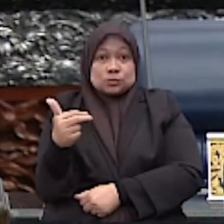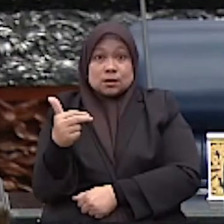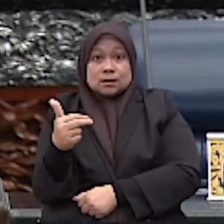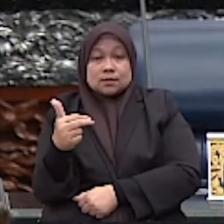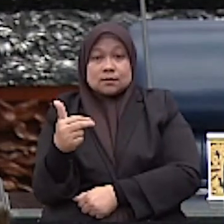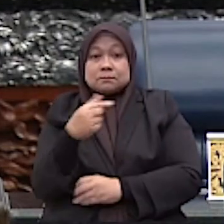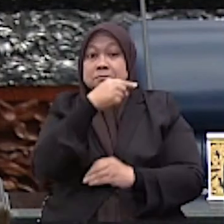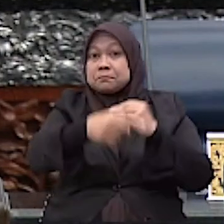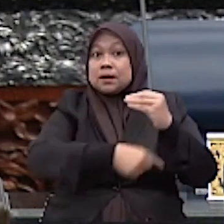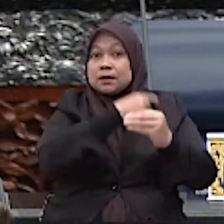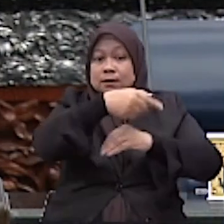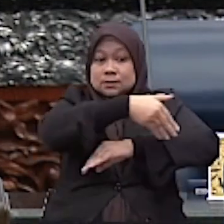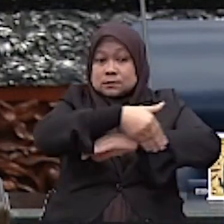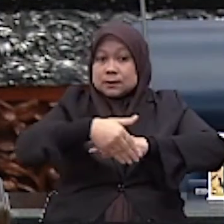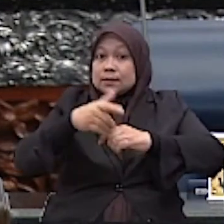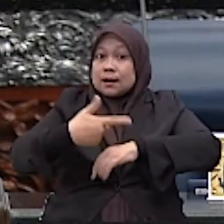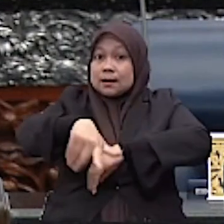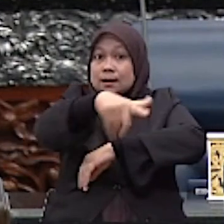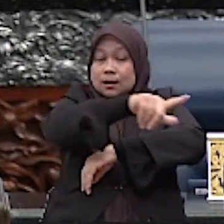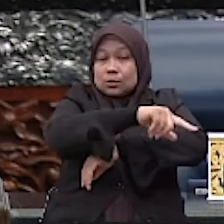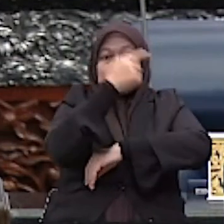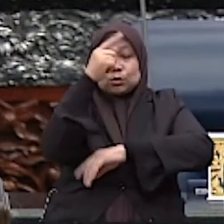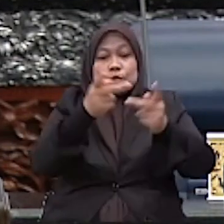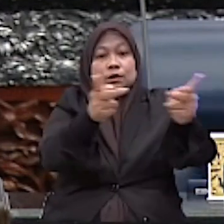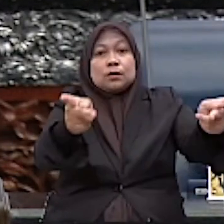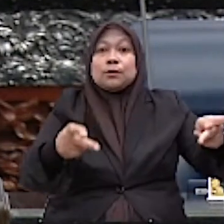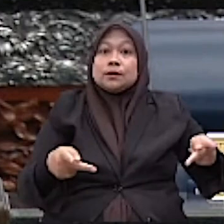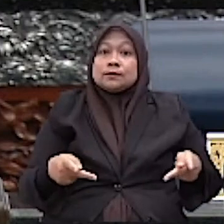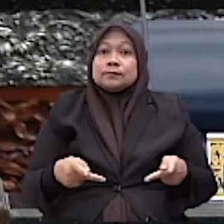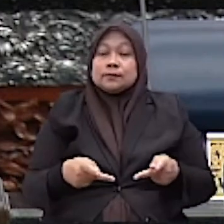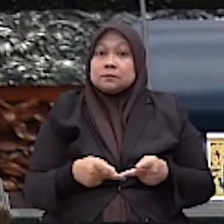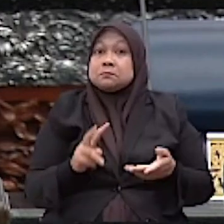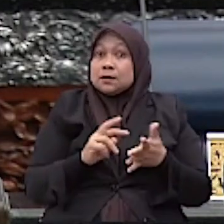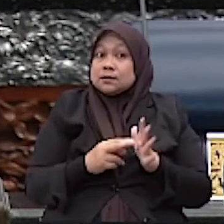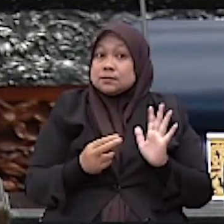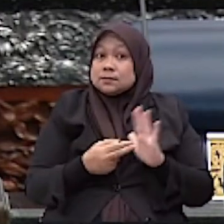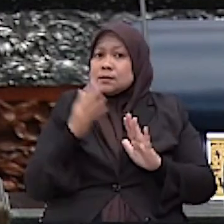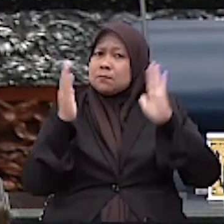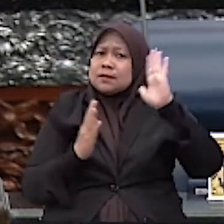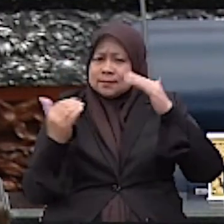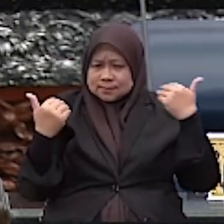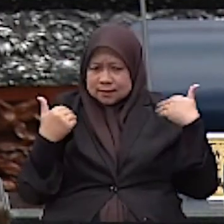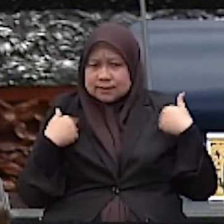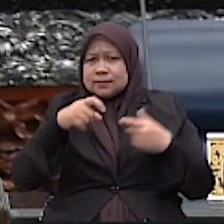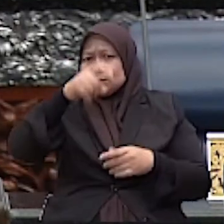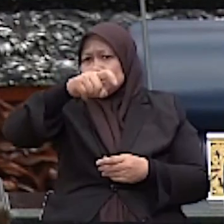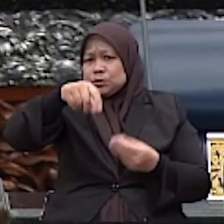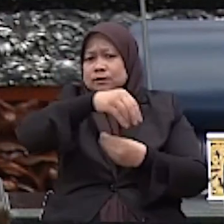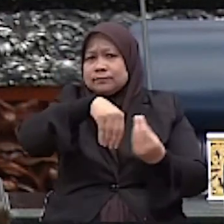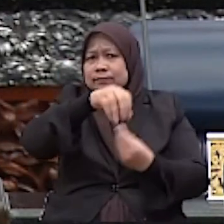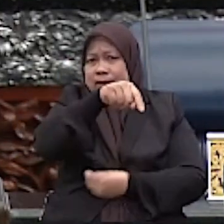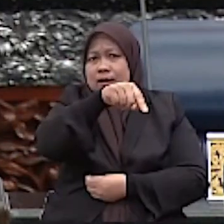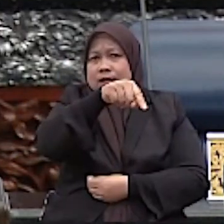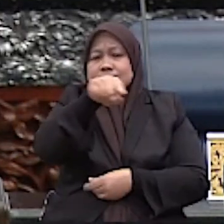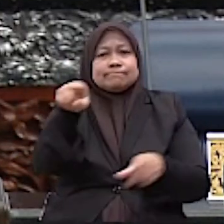mengenai sempadan maritim dalam kawasan yang mana Malaysia juga mempunyai tuntutan dalam